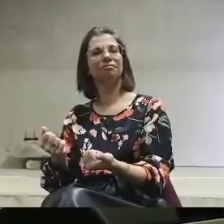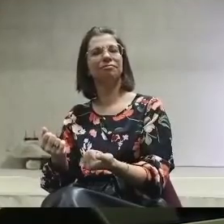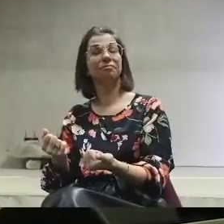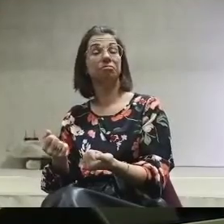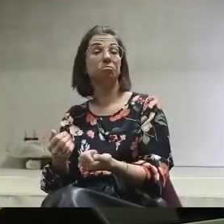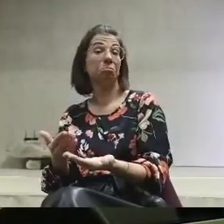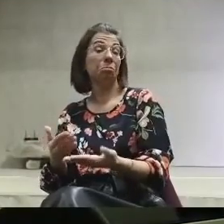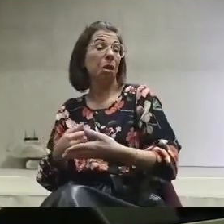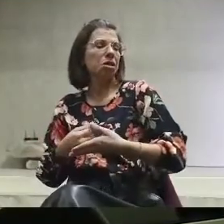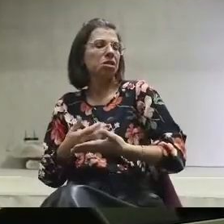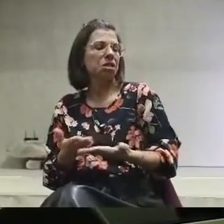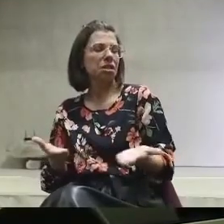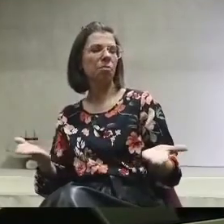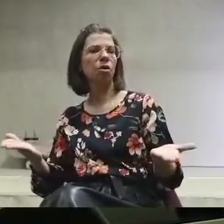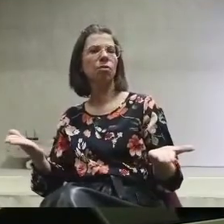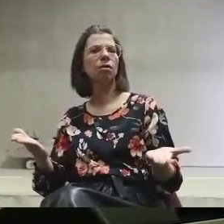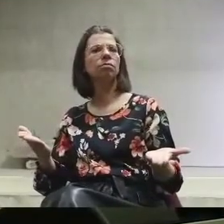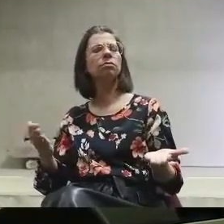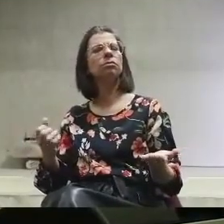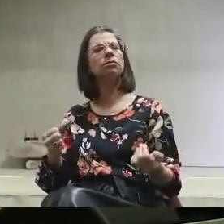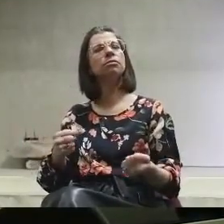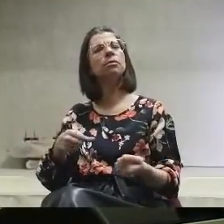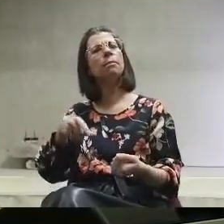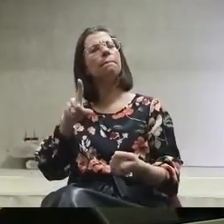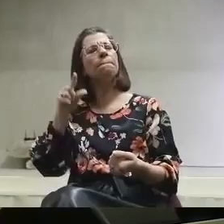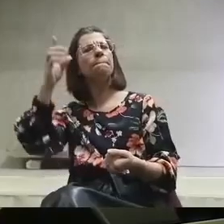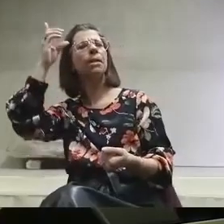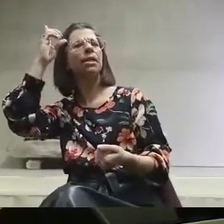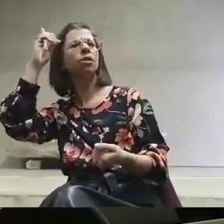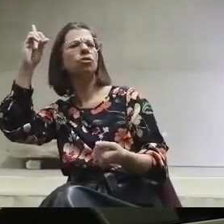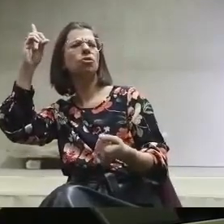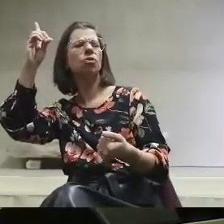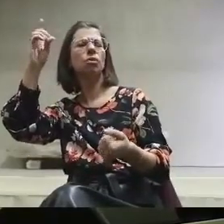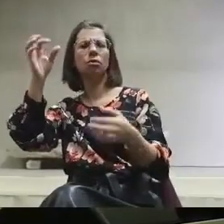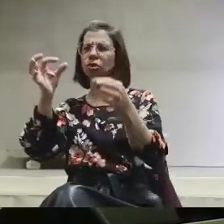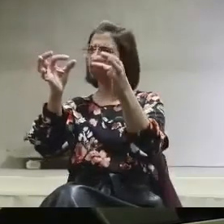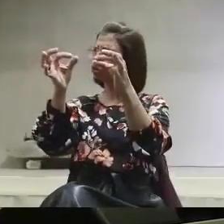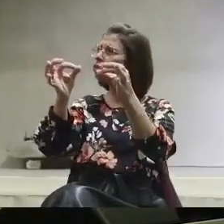juste. Il faut que réparation soit faite.